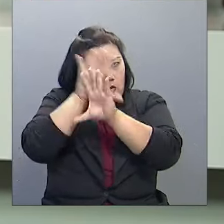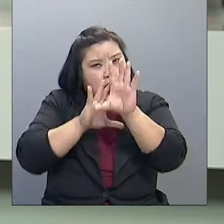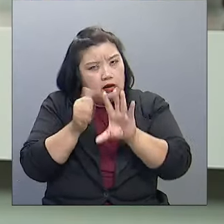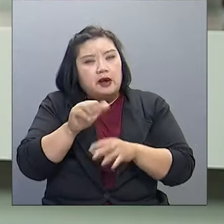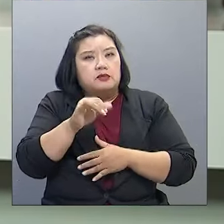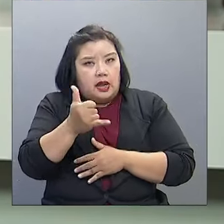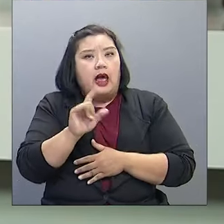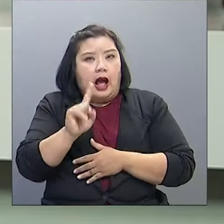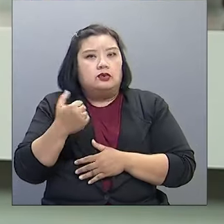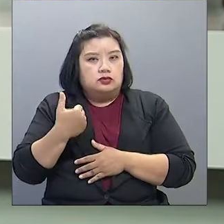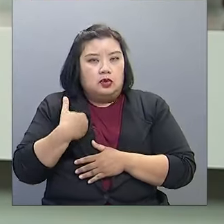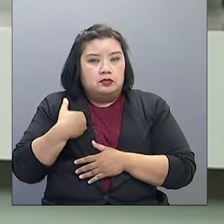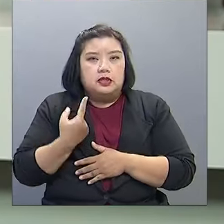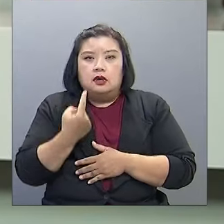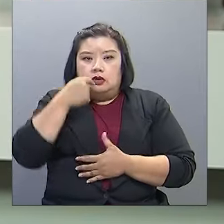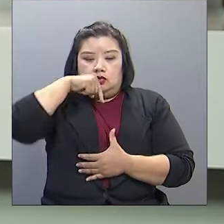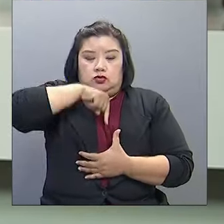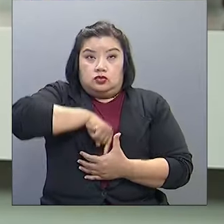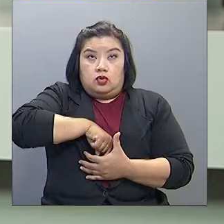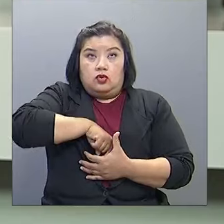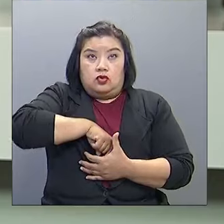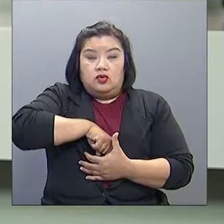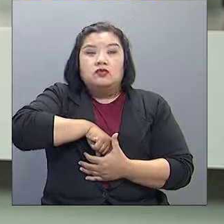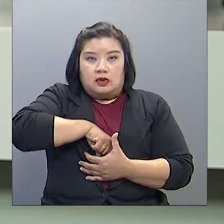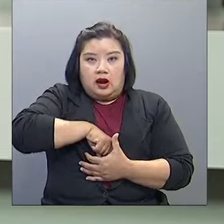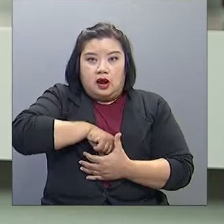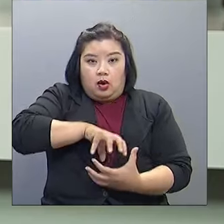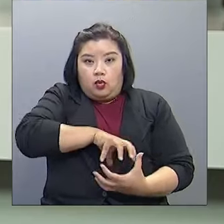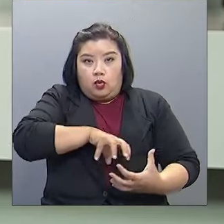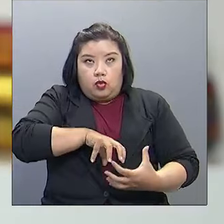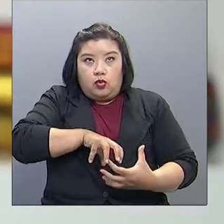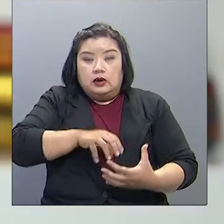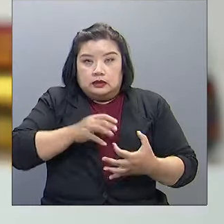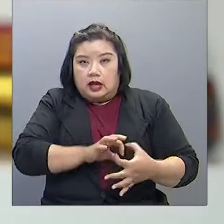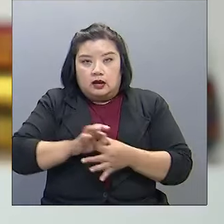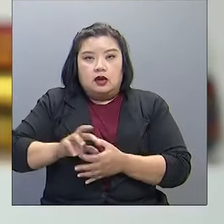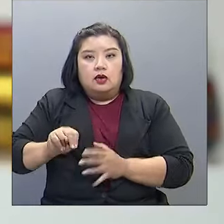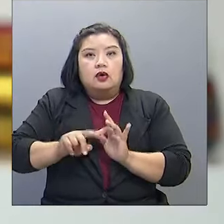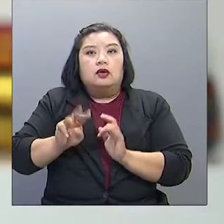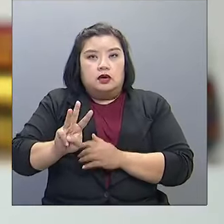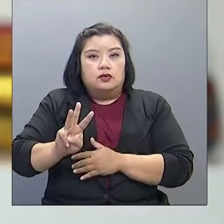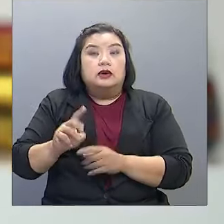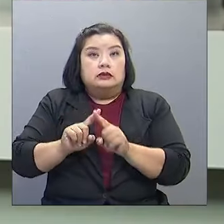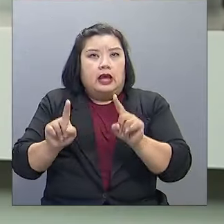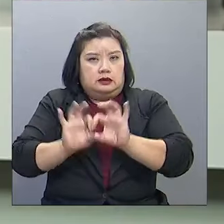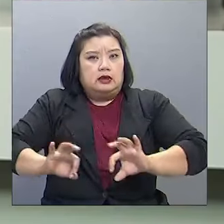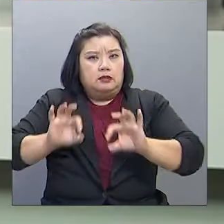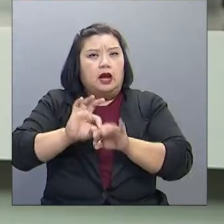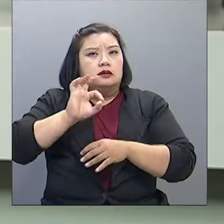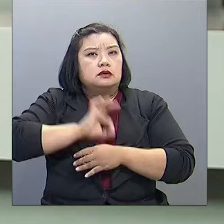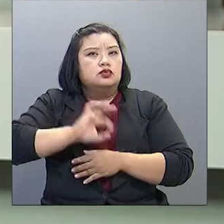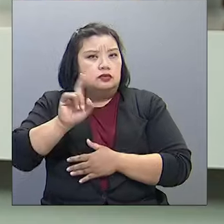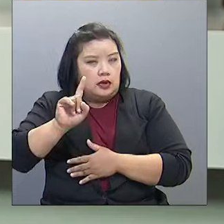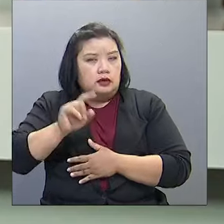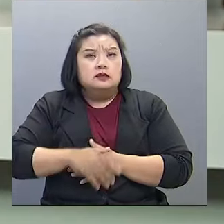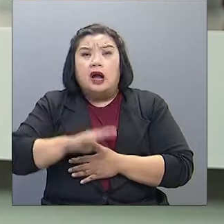ราต้องส่องกล้องดูกระเพาะอาหารนะครับให้ชัวร์ไม่ใช่แผลกระเพาะอาหารก่อนจะไปรักษาถุงน้ำดีครับสำคัญสุดคือเรื่องอาการนะครับถ้าคนไข้